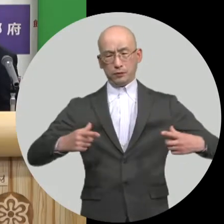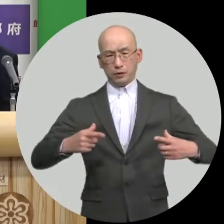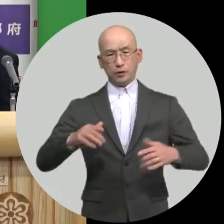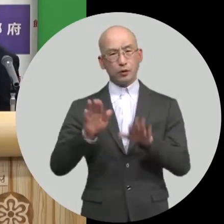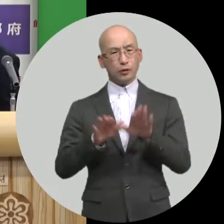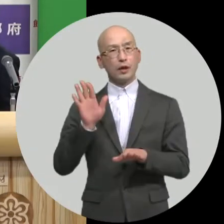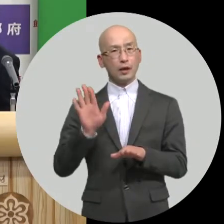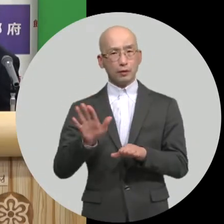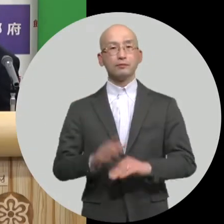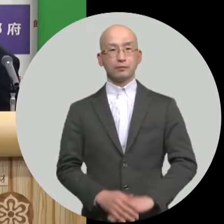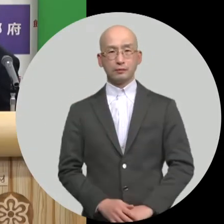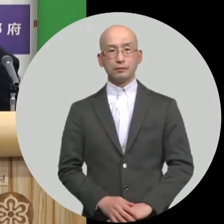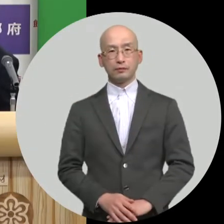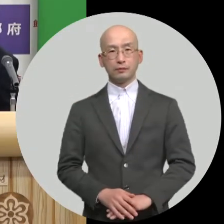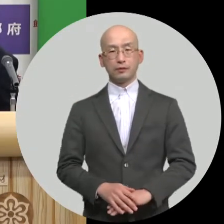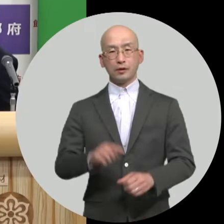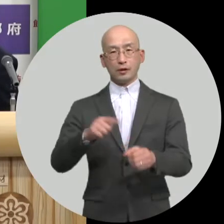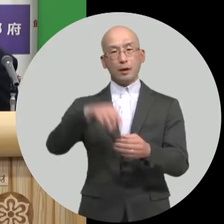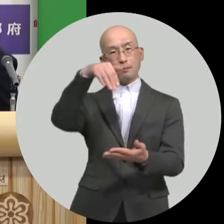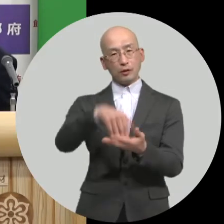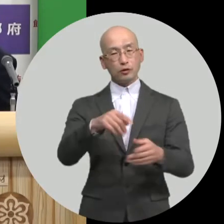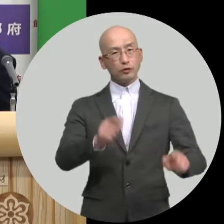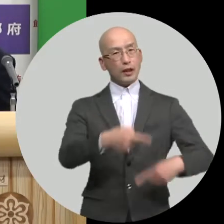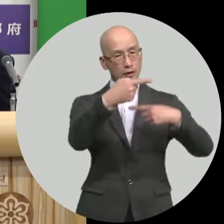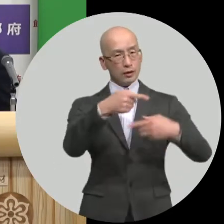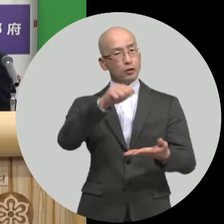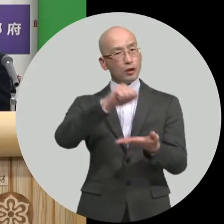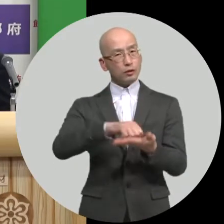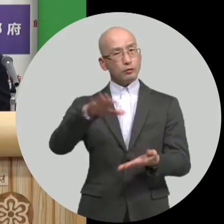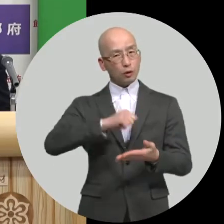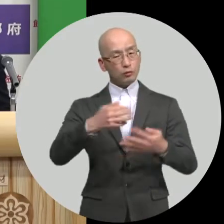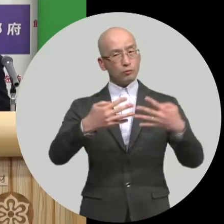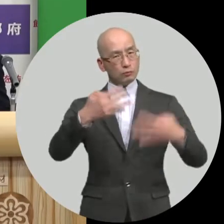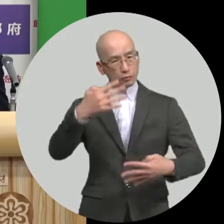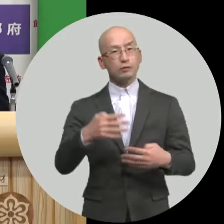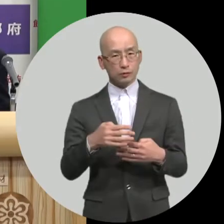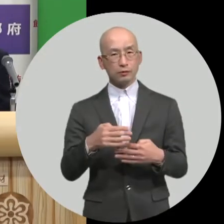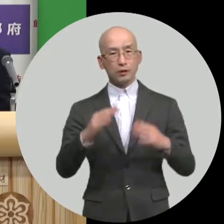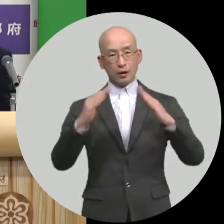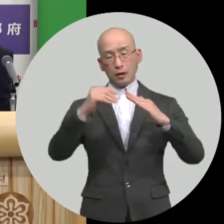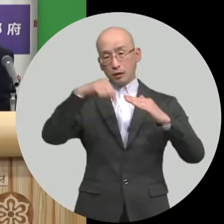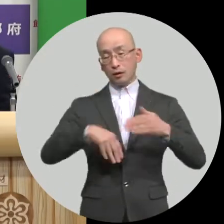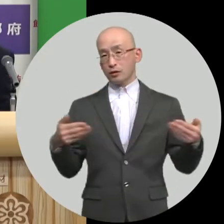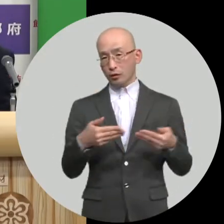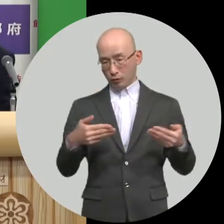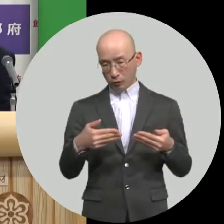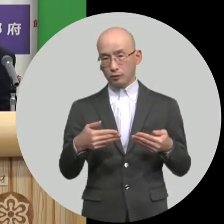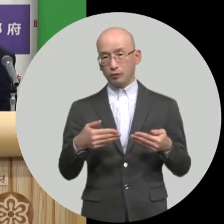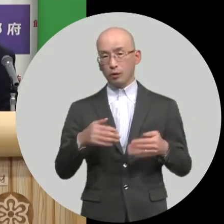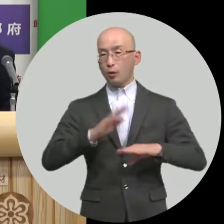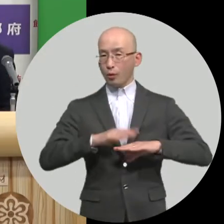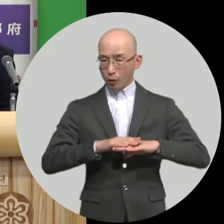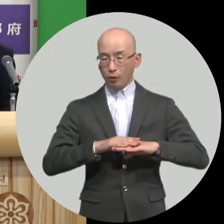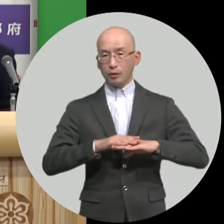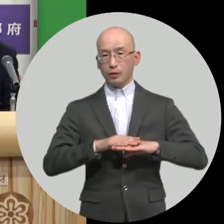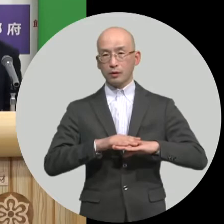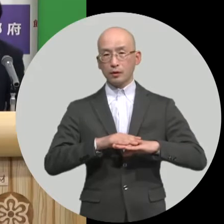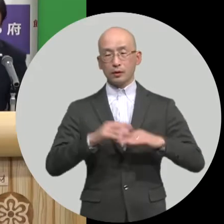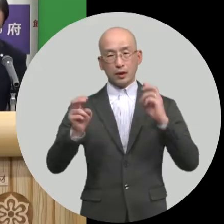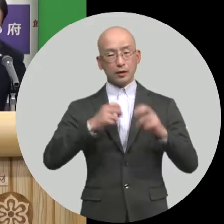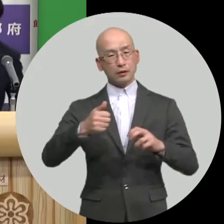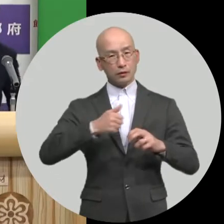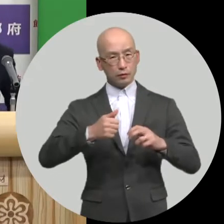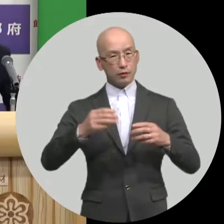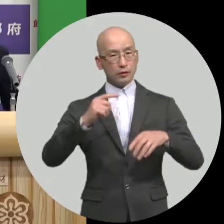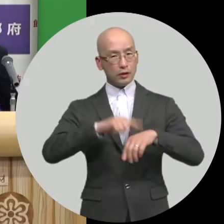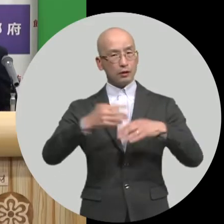散したこれも前から言っております。テレワークと時差通勤の推進。それから年末年始に慣例化している行事につきましても、必